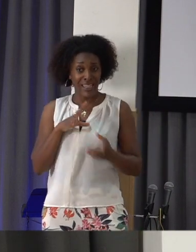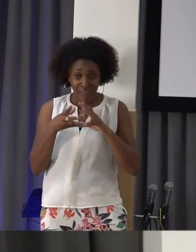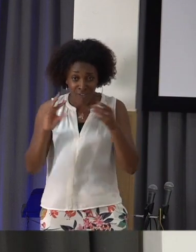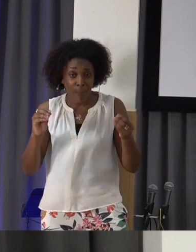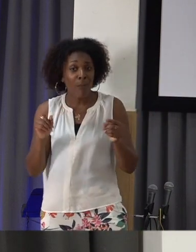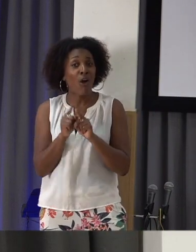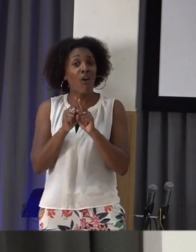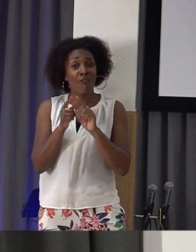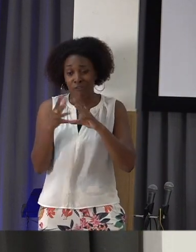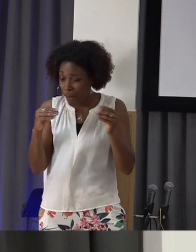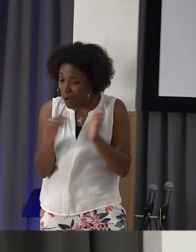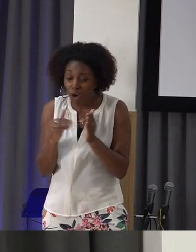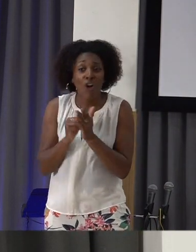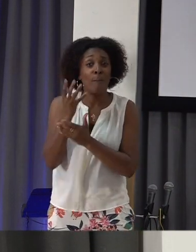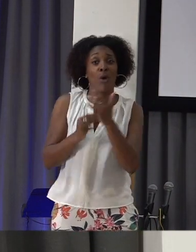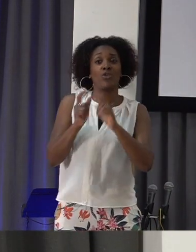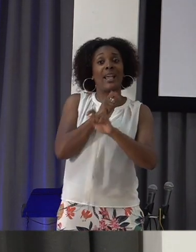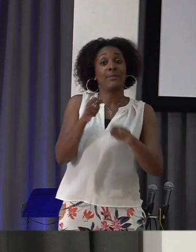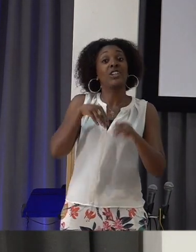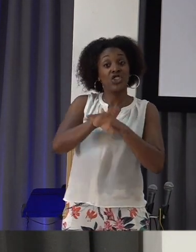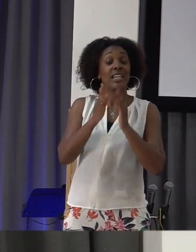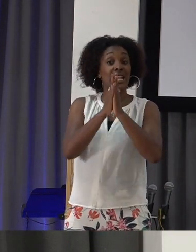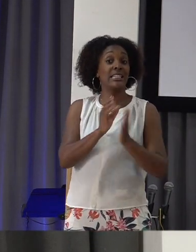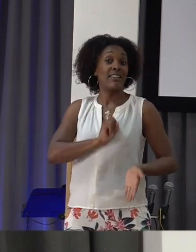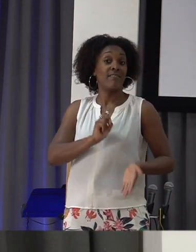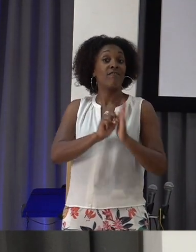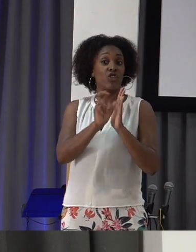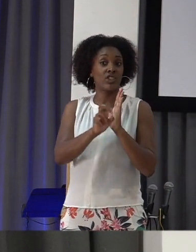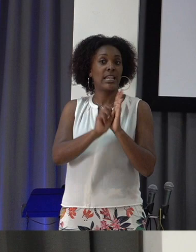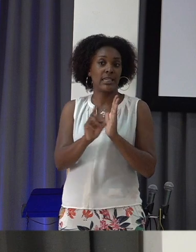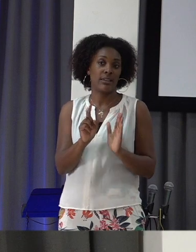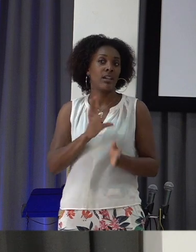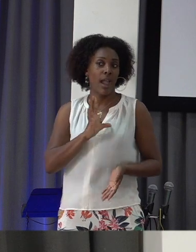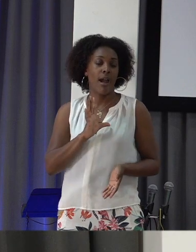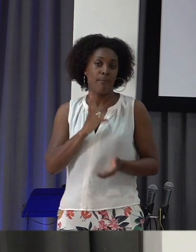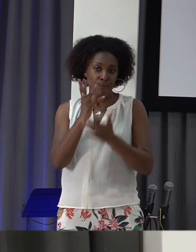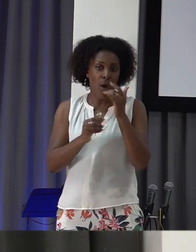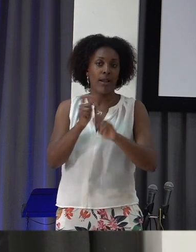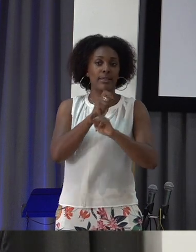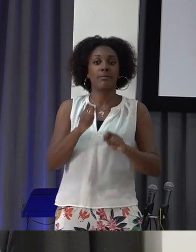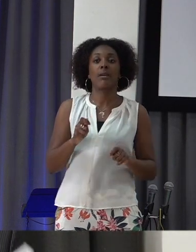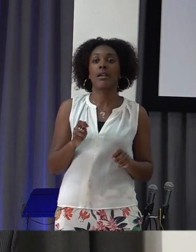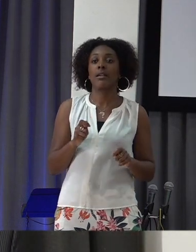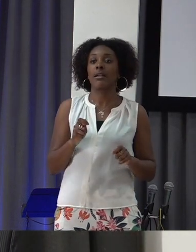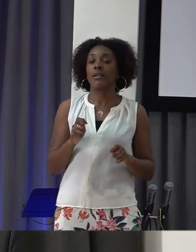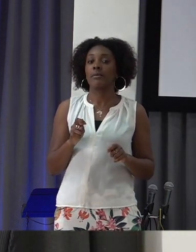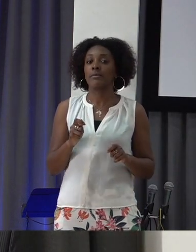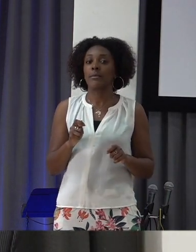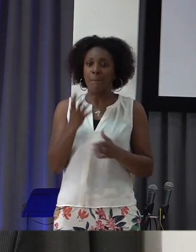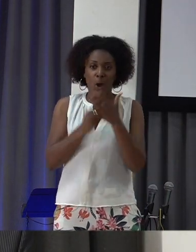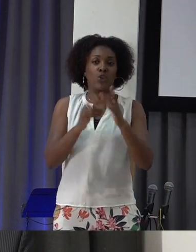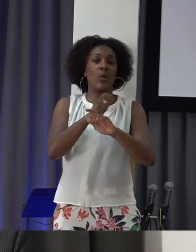même, écoutez bien, dans les églises évangéliques et contre lesquelles il nous faut nous